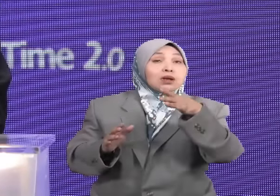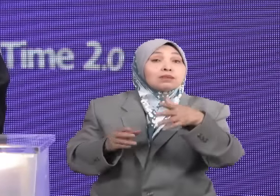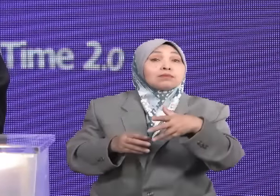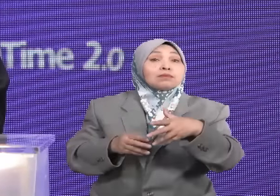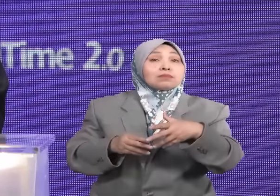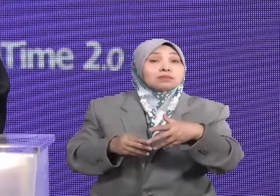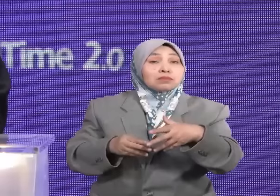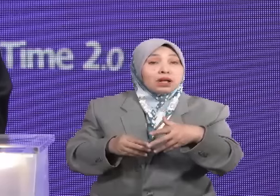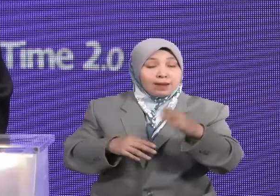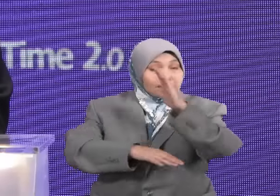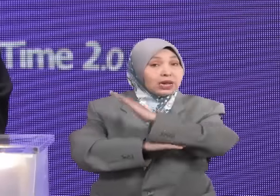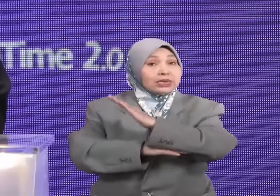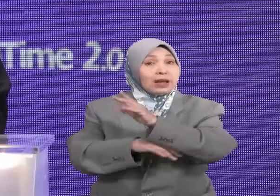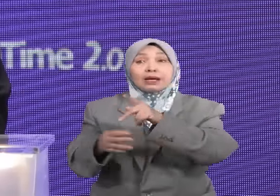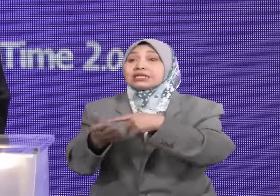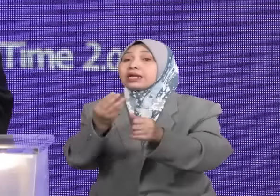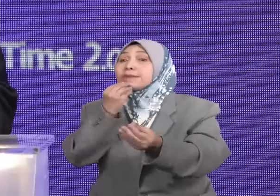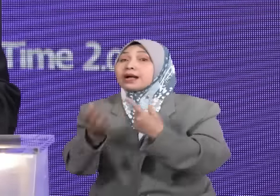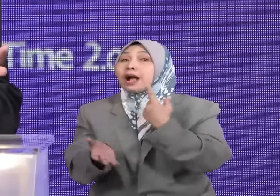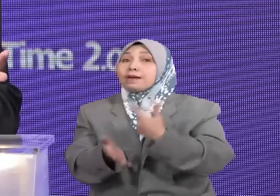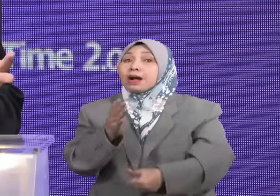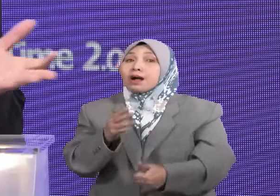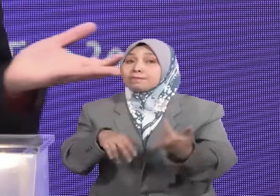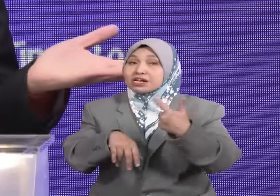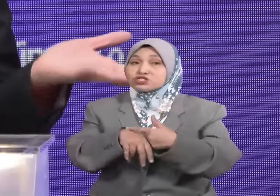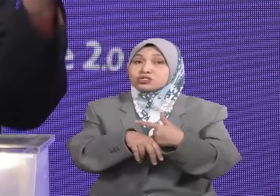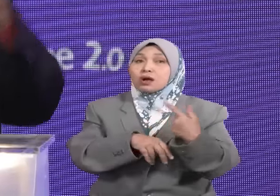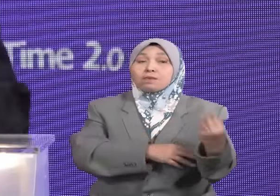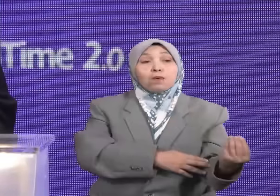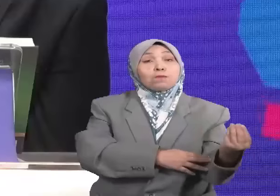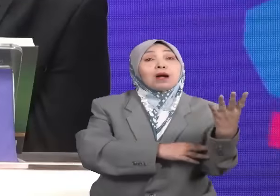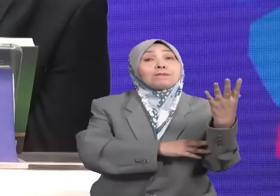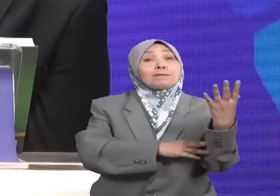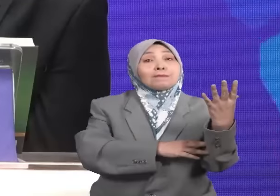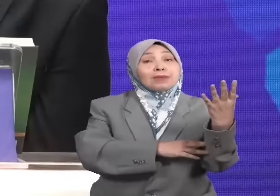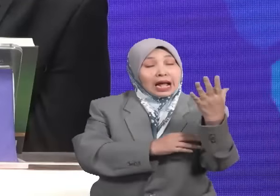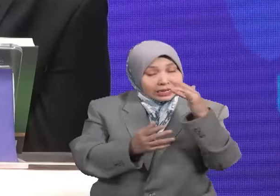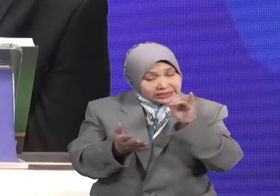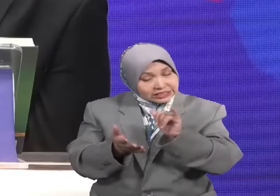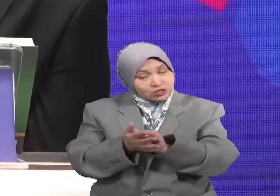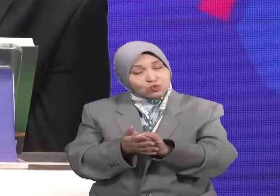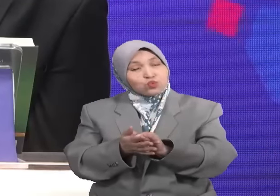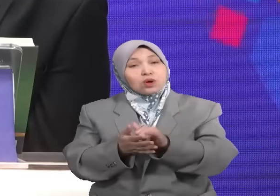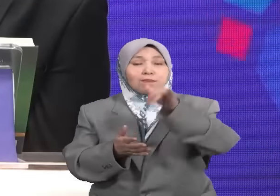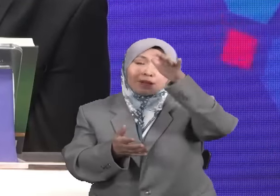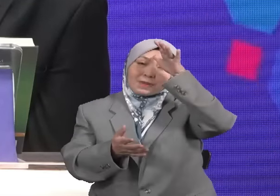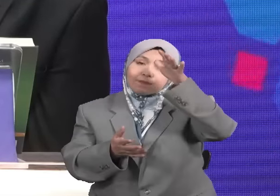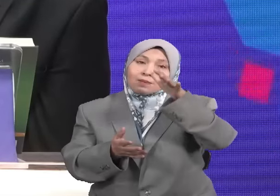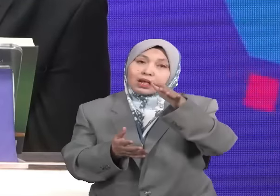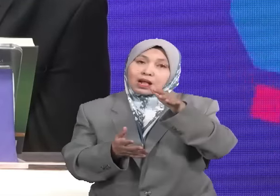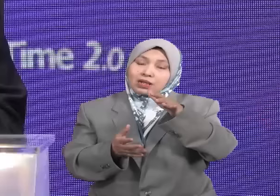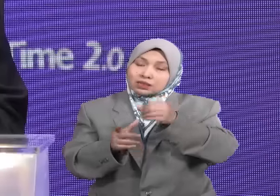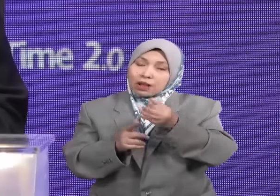je. Okey, petang ni nak belanja, nak makan apa? Ketika berbuka puasa. Itu adalah ayah ataupun baru